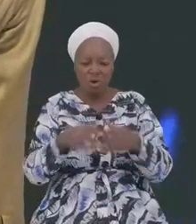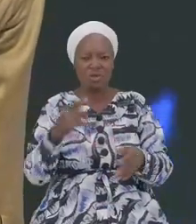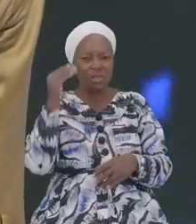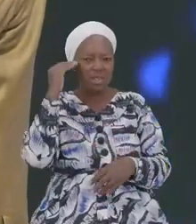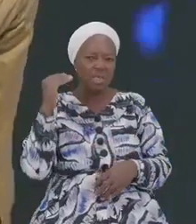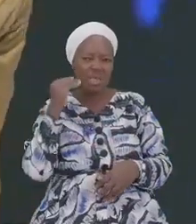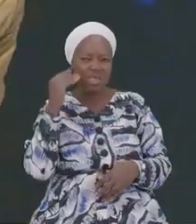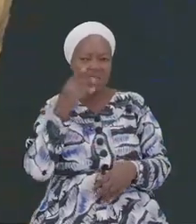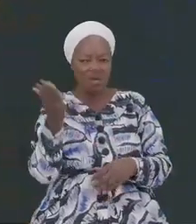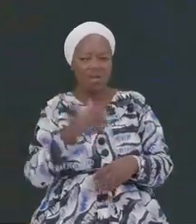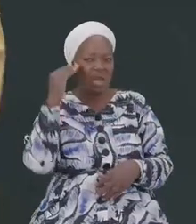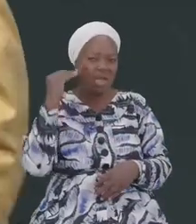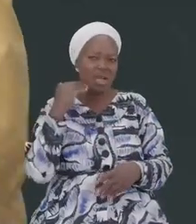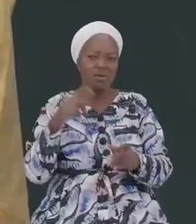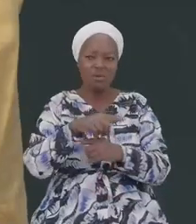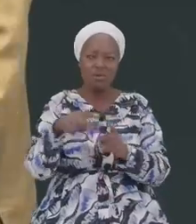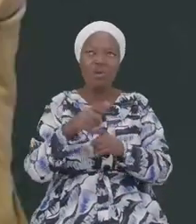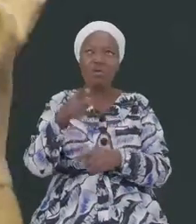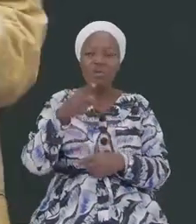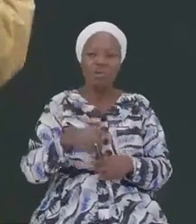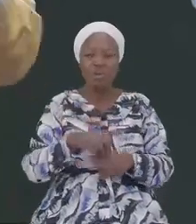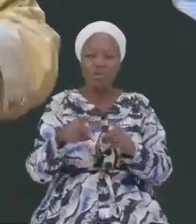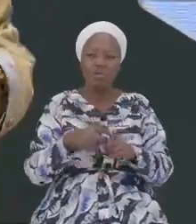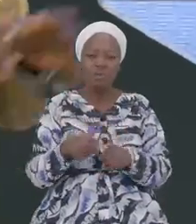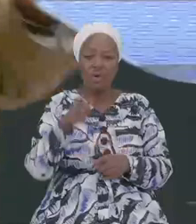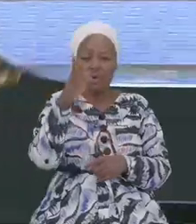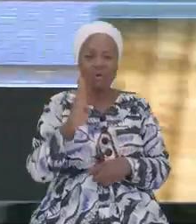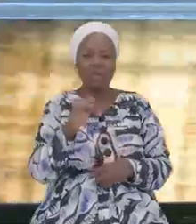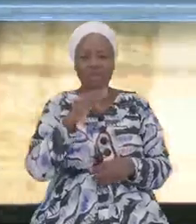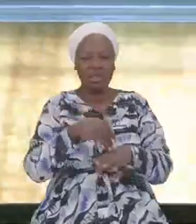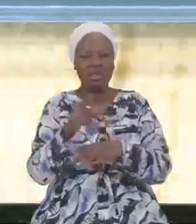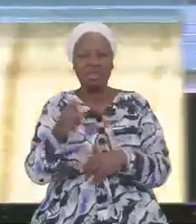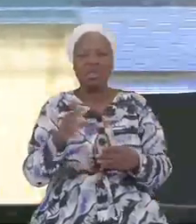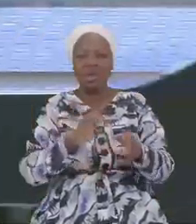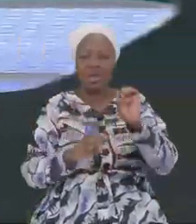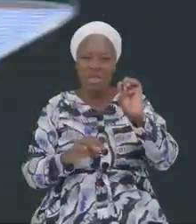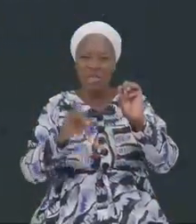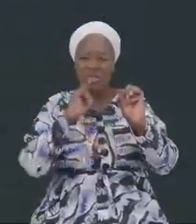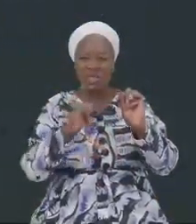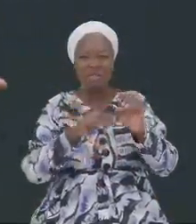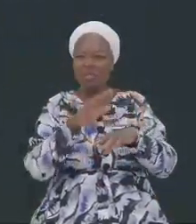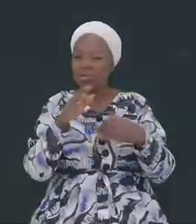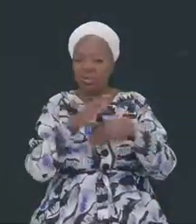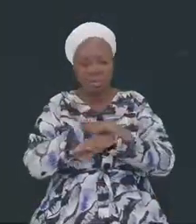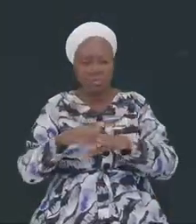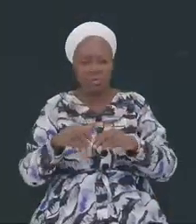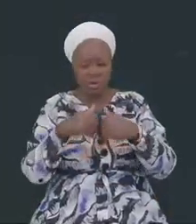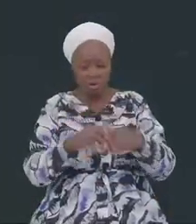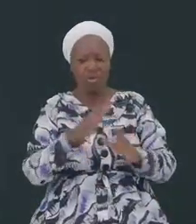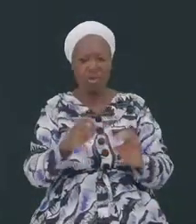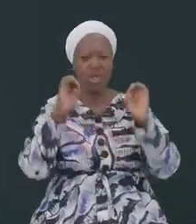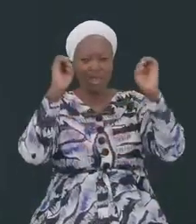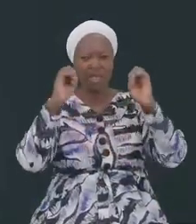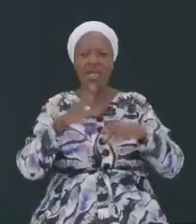tête où Dieu vous envoie, alors la lettre E, c'est ne perdez pas votre